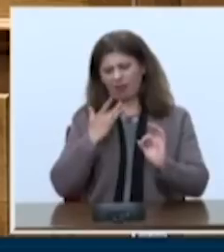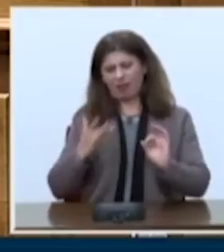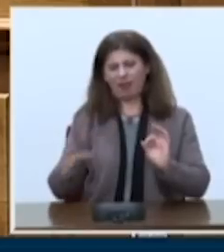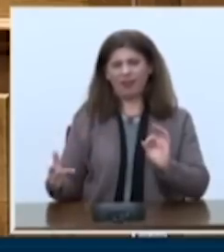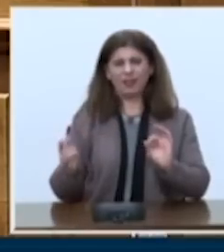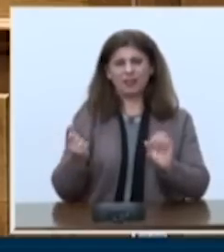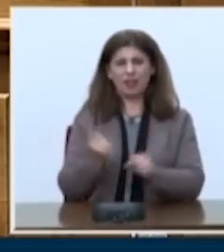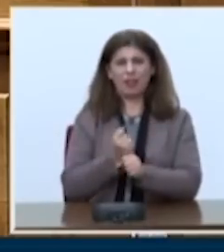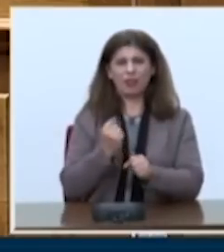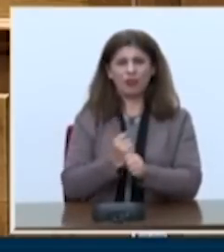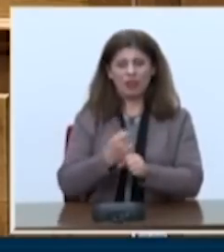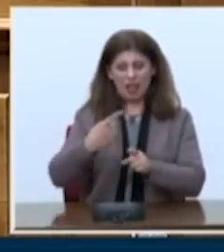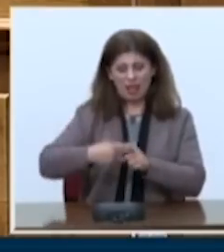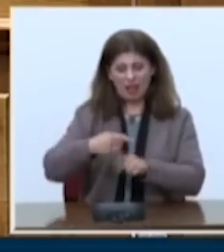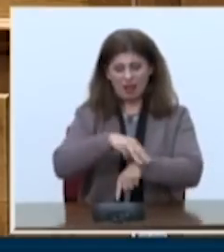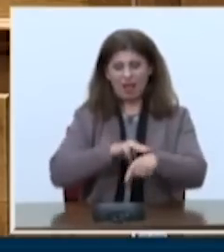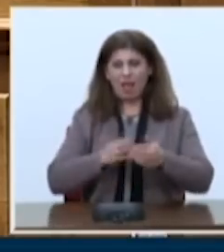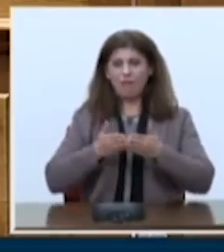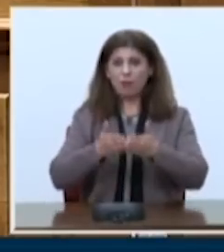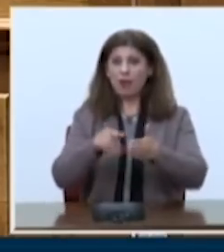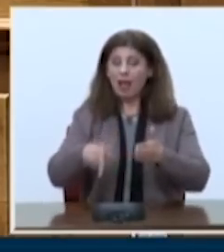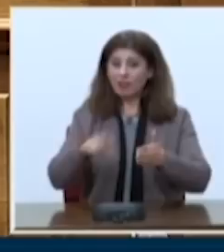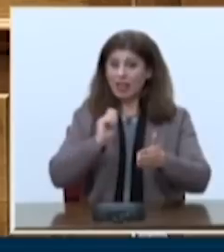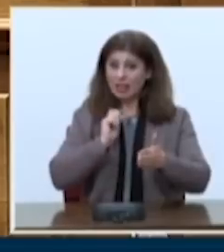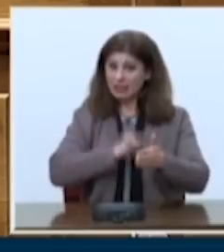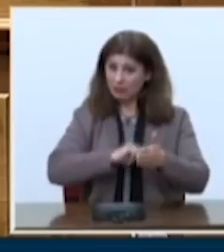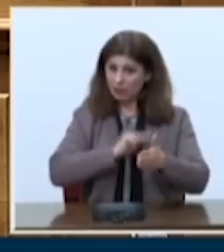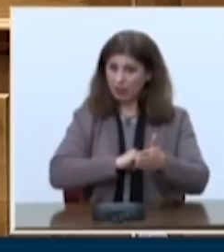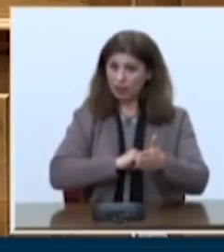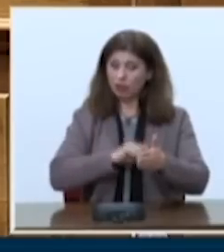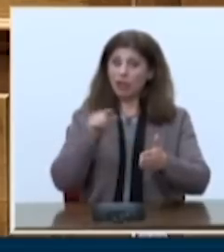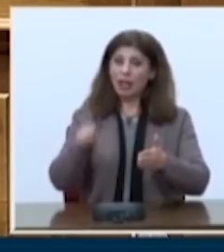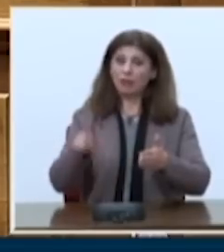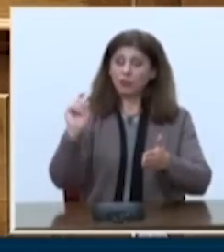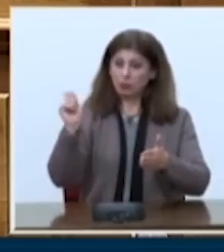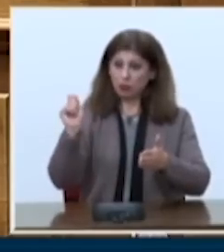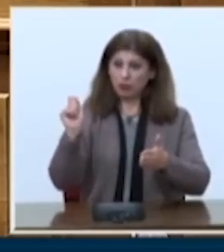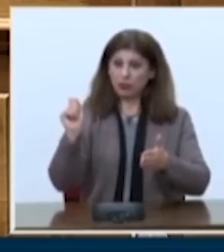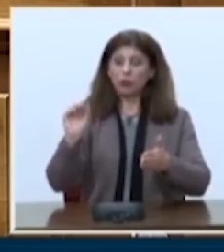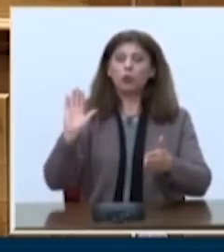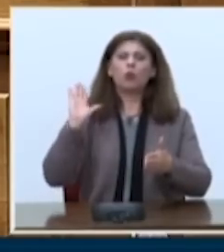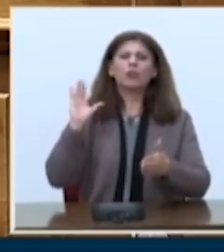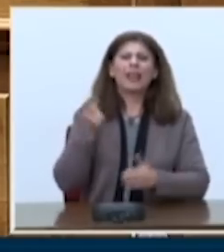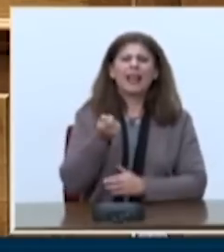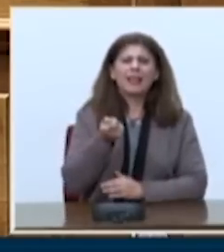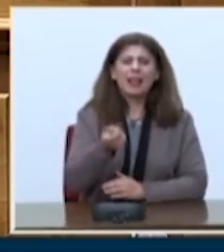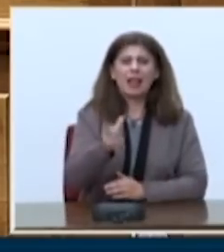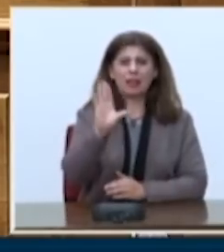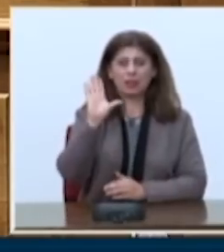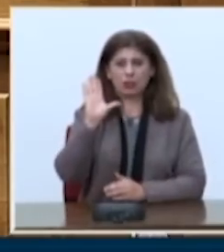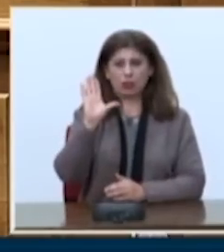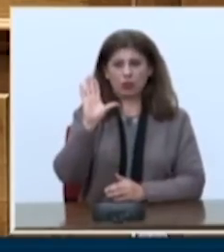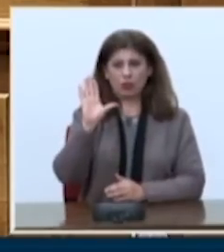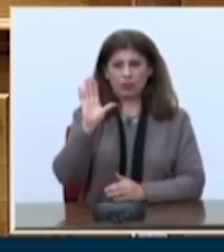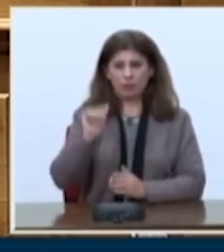ή Έλληνες εφοπλιστές. Αυτά τα συμφέροντα και αυτή την πολιτική ούτε κατ' ελάχιστο δεν τα θίγουν